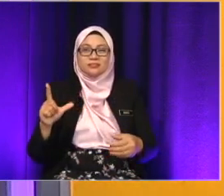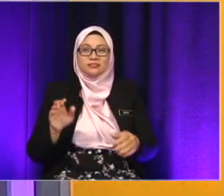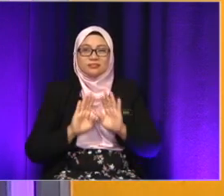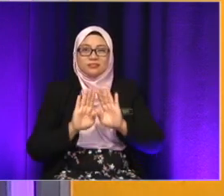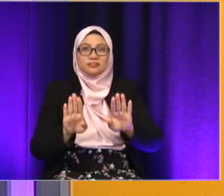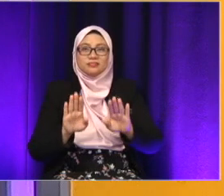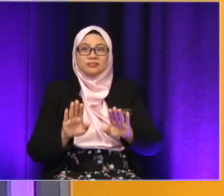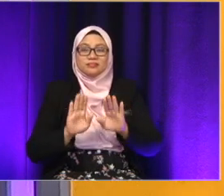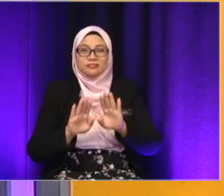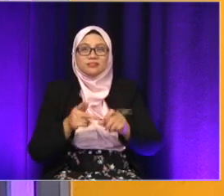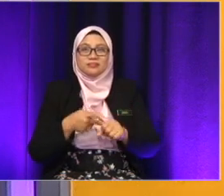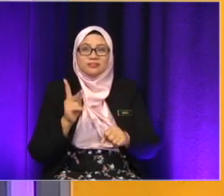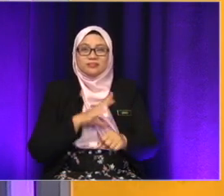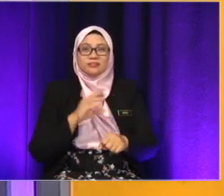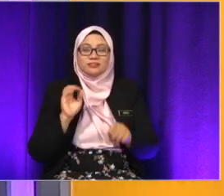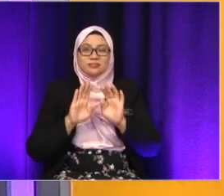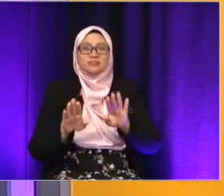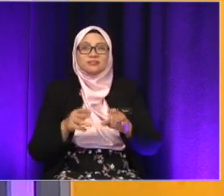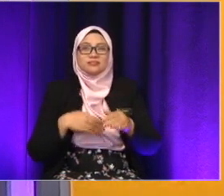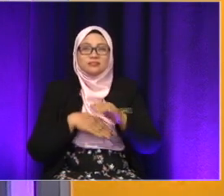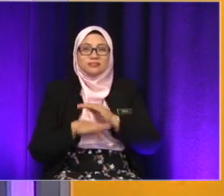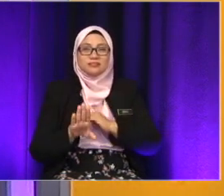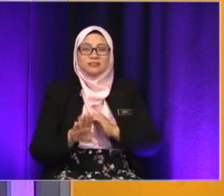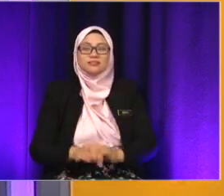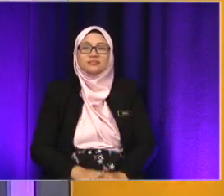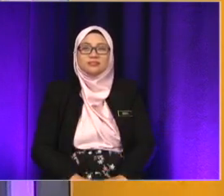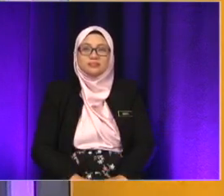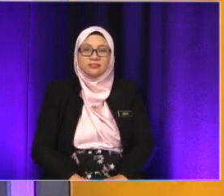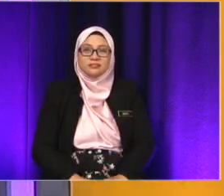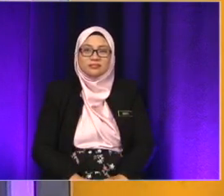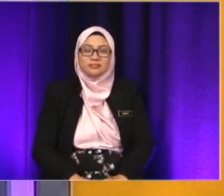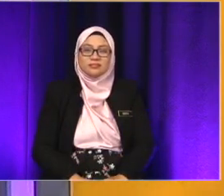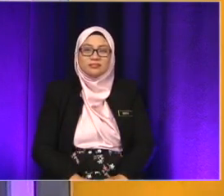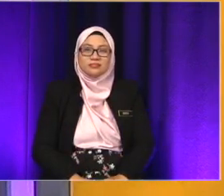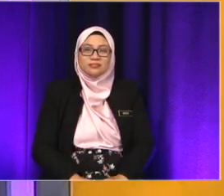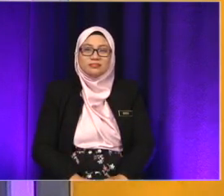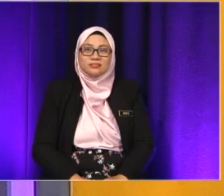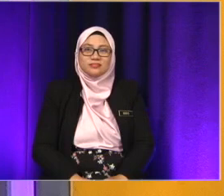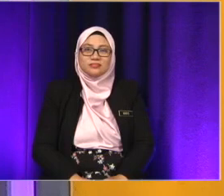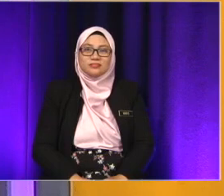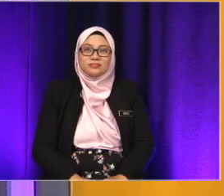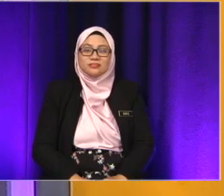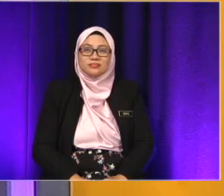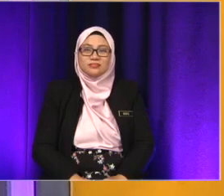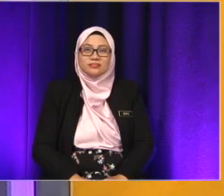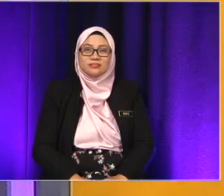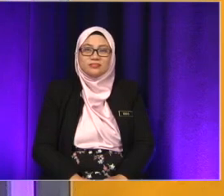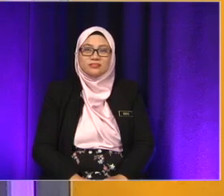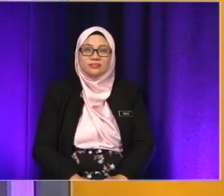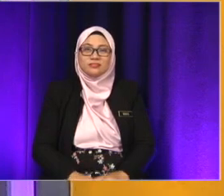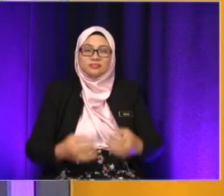ditolak masuk, itu je. Sebenarnya omboh ni, minta maaf cikgu bagi pendengar, kadang ada student tanya, anak-anak murid